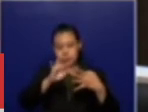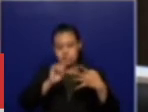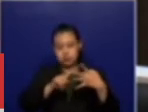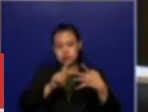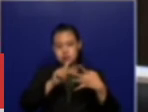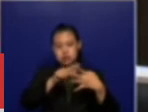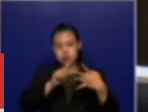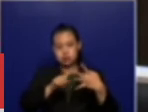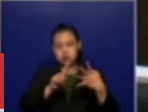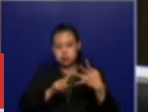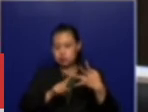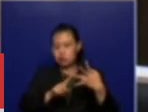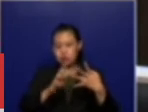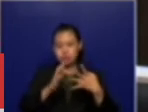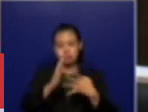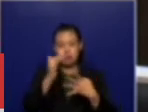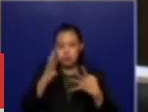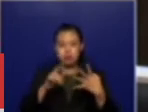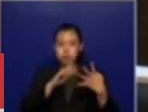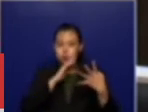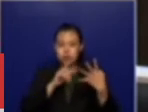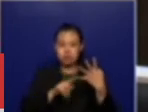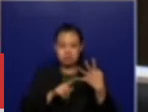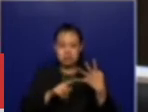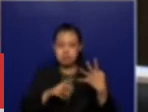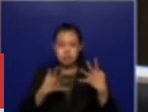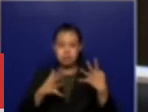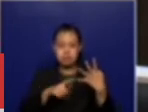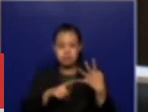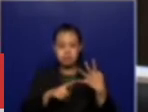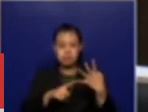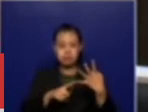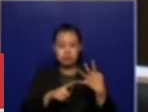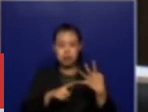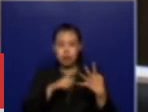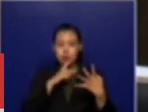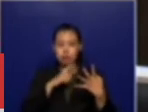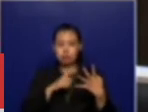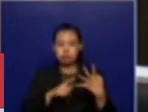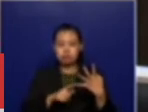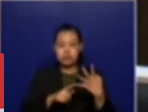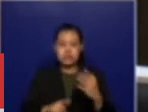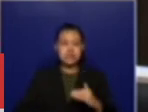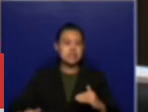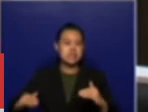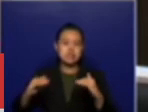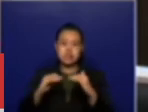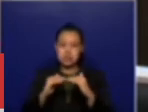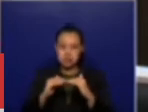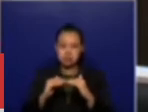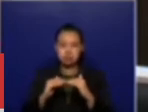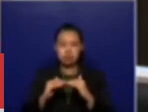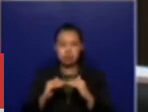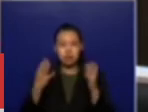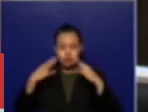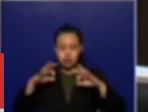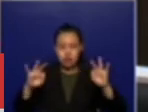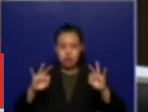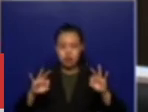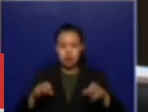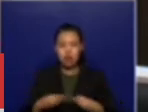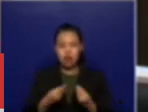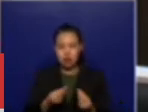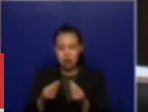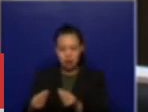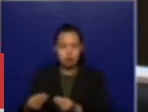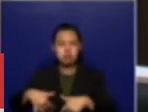ไม่สำเร็จครับและไม่มีข้อที่4ท่านต้องเคารพสิทธิเสรีภาพและอำนาจของประ